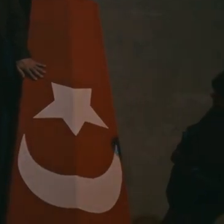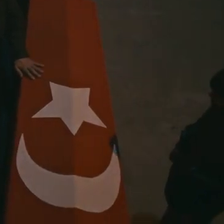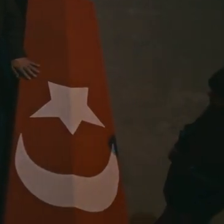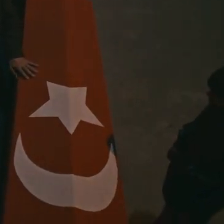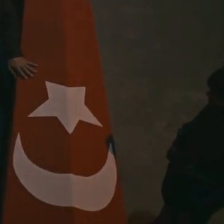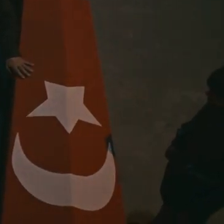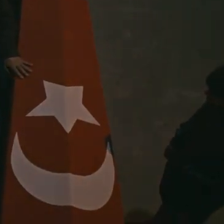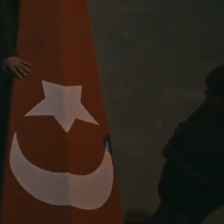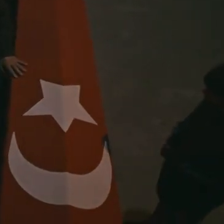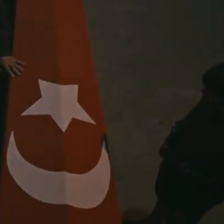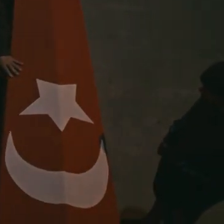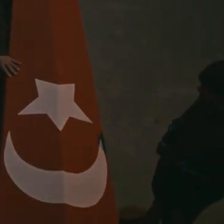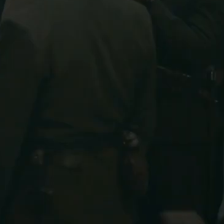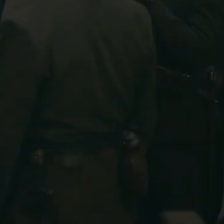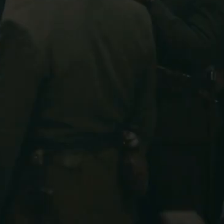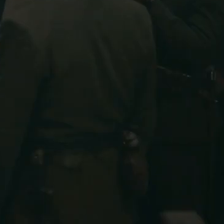tabuta yanaştı.